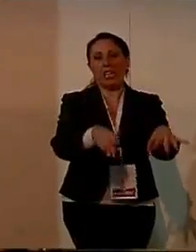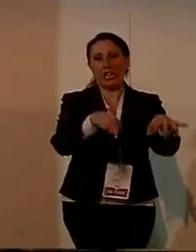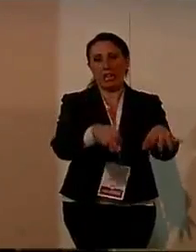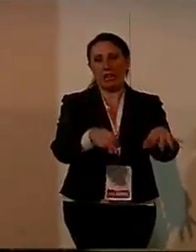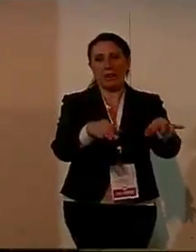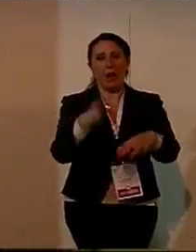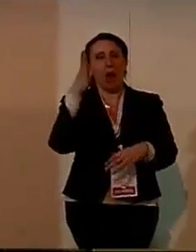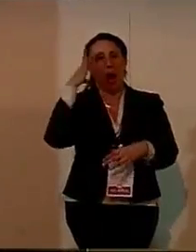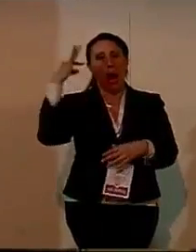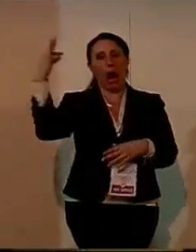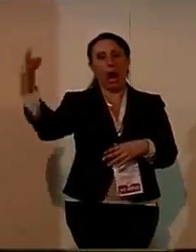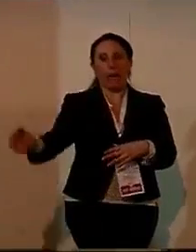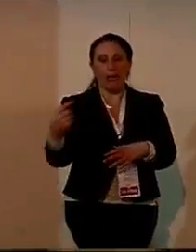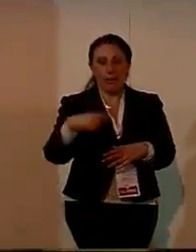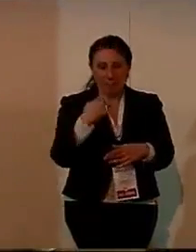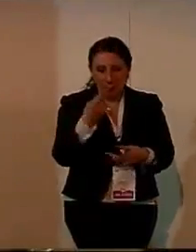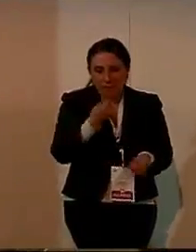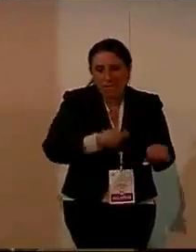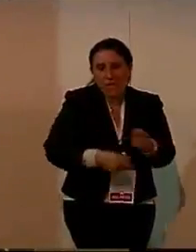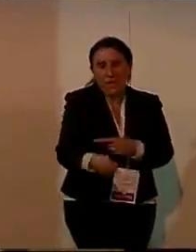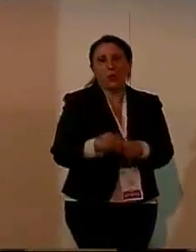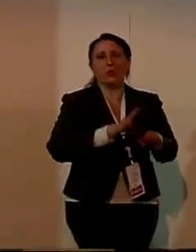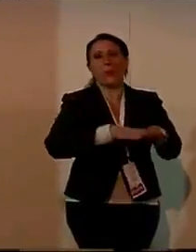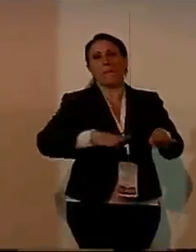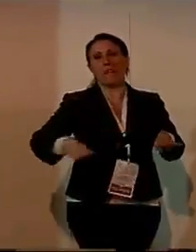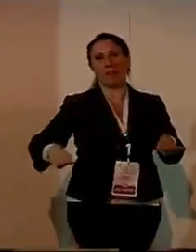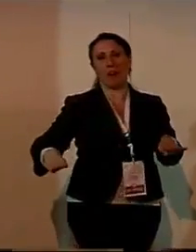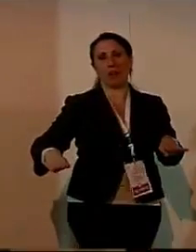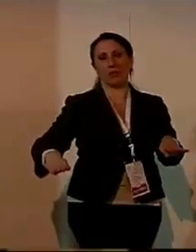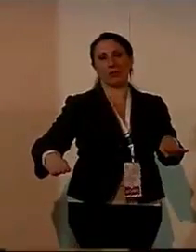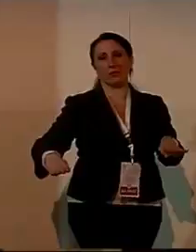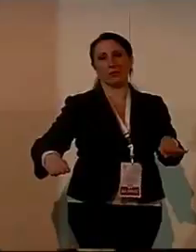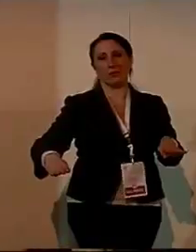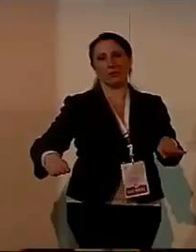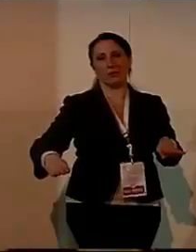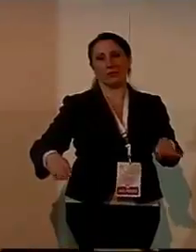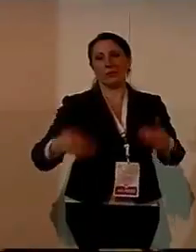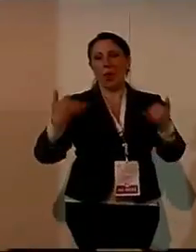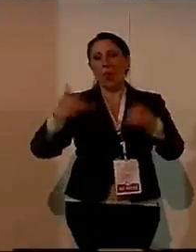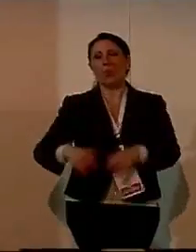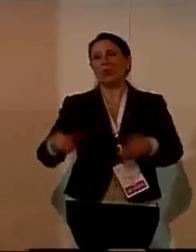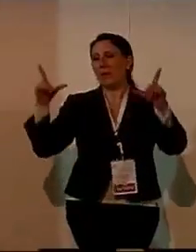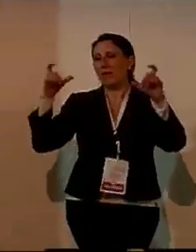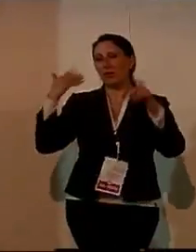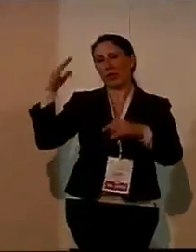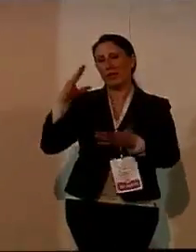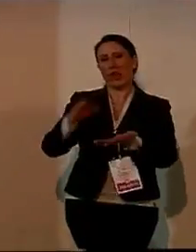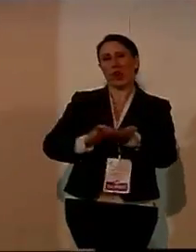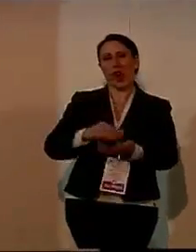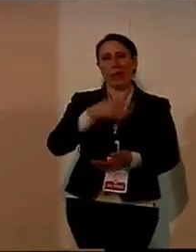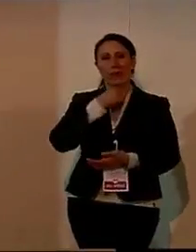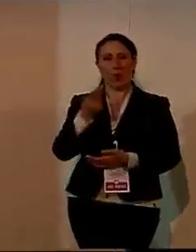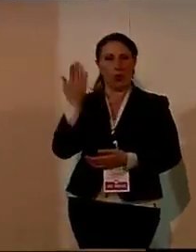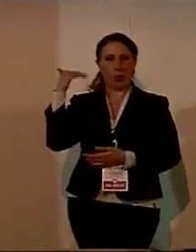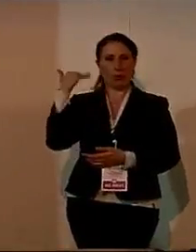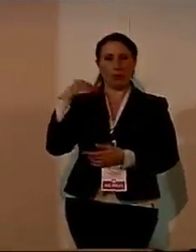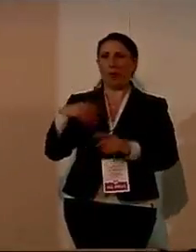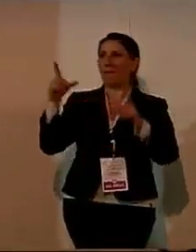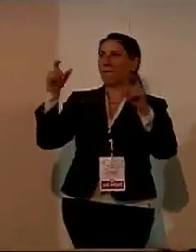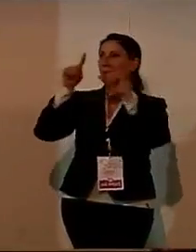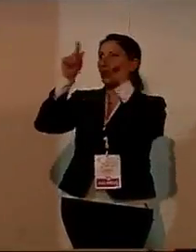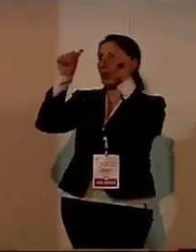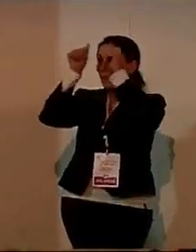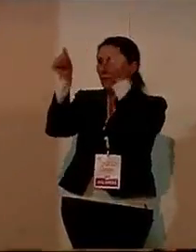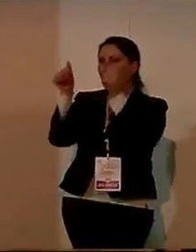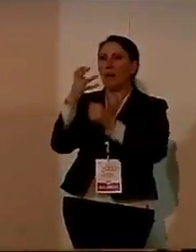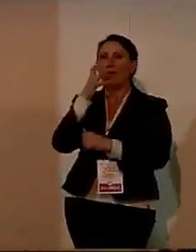chiamato mercato l'ultima slide di don antonio era quel volto che abbiamo studiato visto sui libri di scuola oggi il 28 di